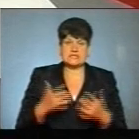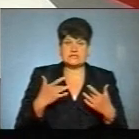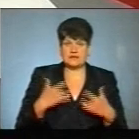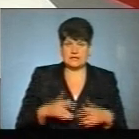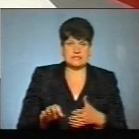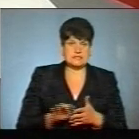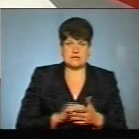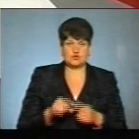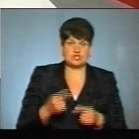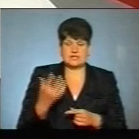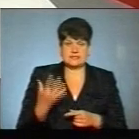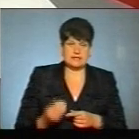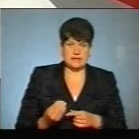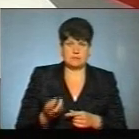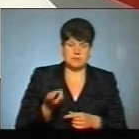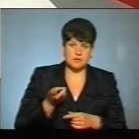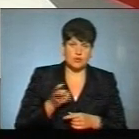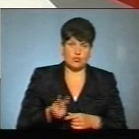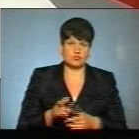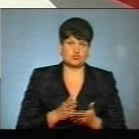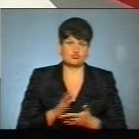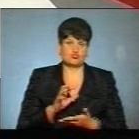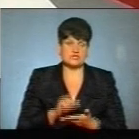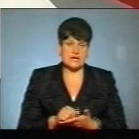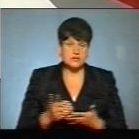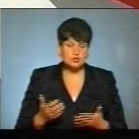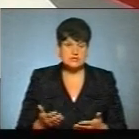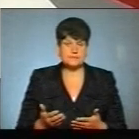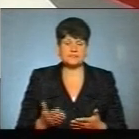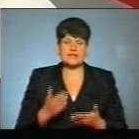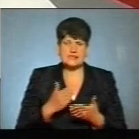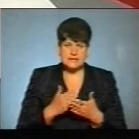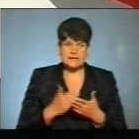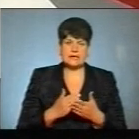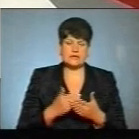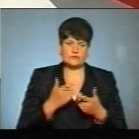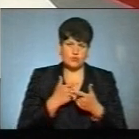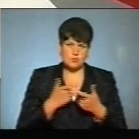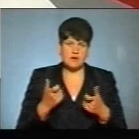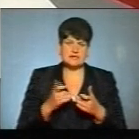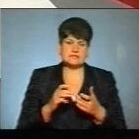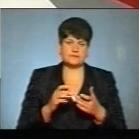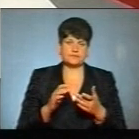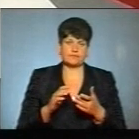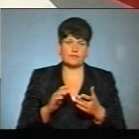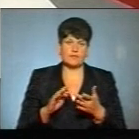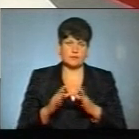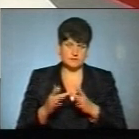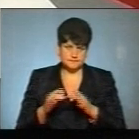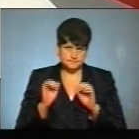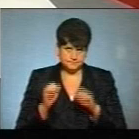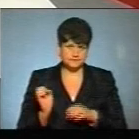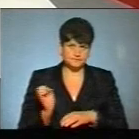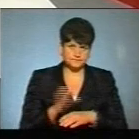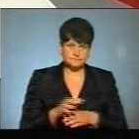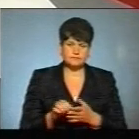і зразу через день чи на наступний день вони приходять в службу зайнятості. Є розміщена інформація, дійсно, в електронному режимі можна скинути ці